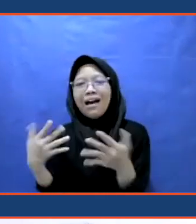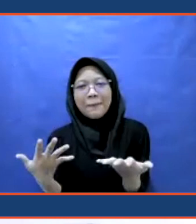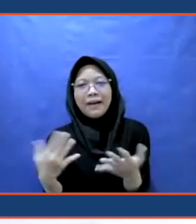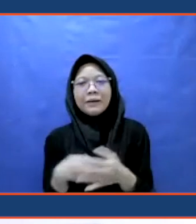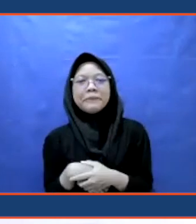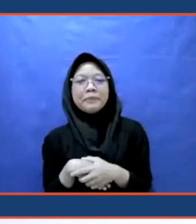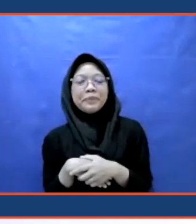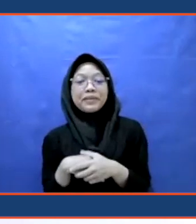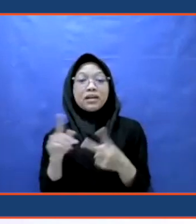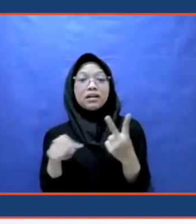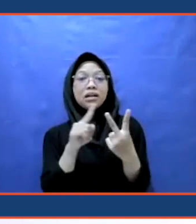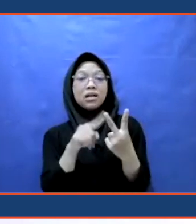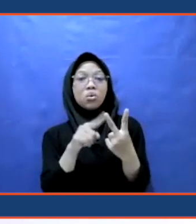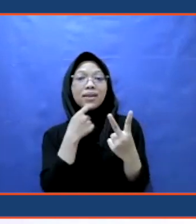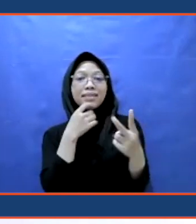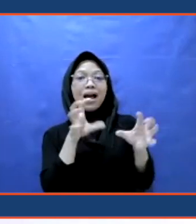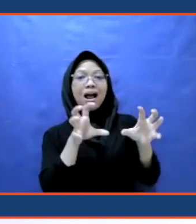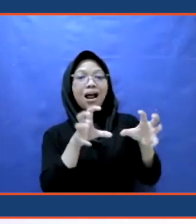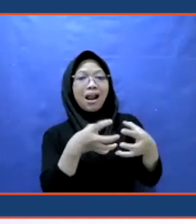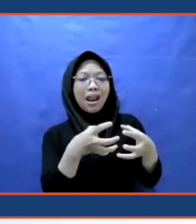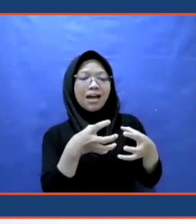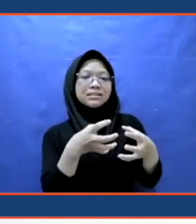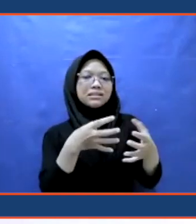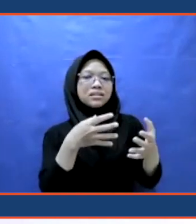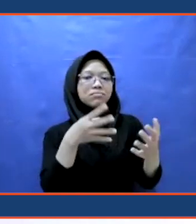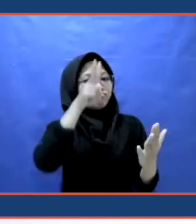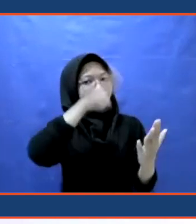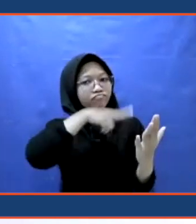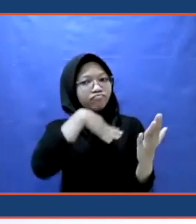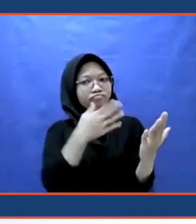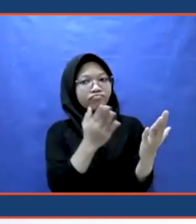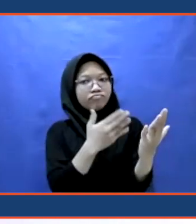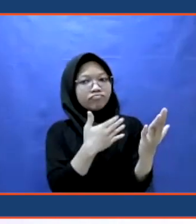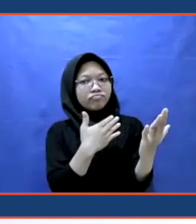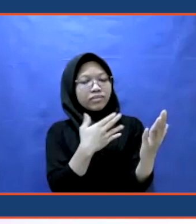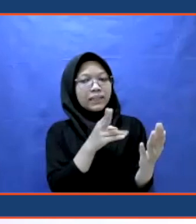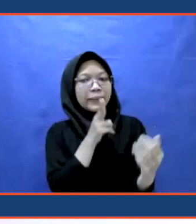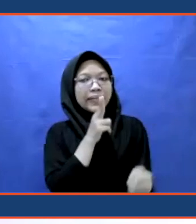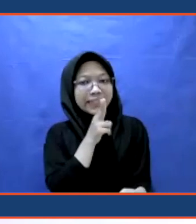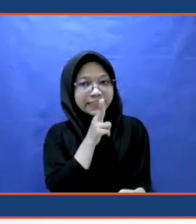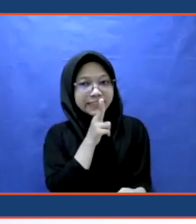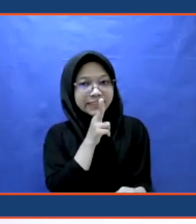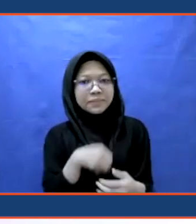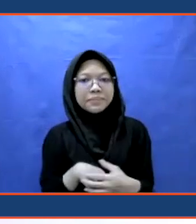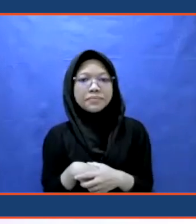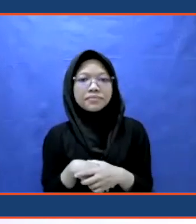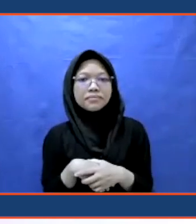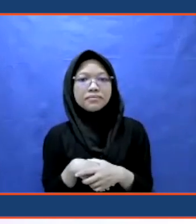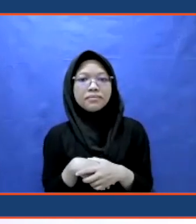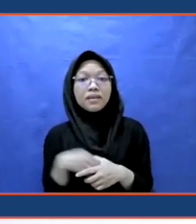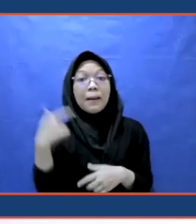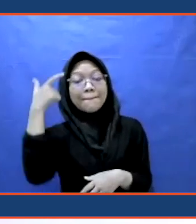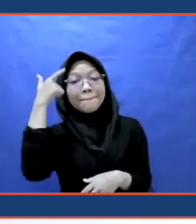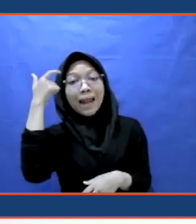a-class literatur khususnya kelas English literature plus sastra Inggris belajar bahasa Inggris